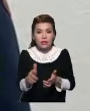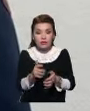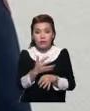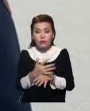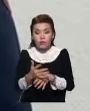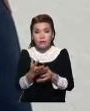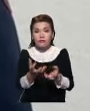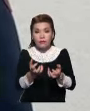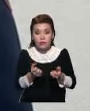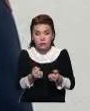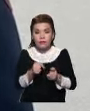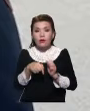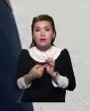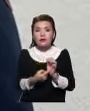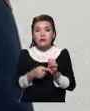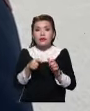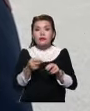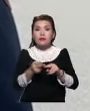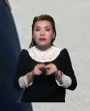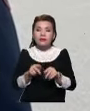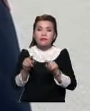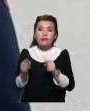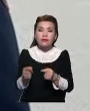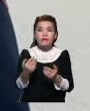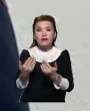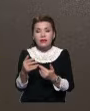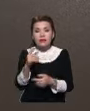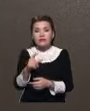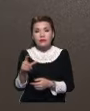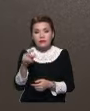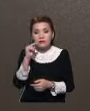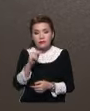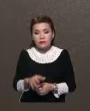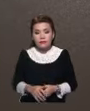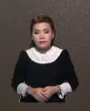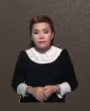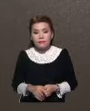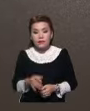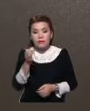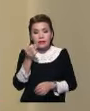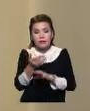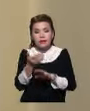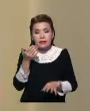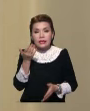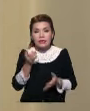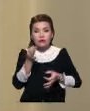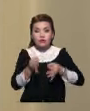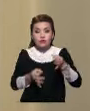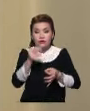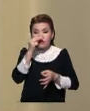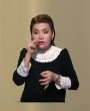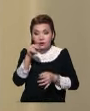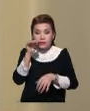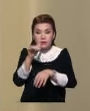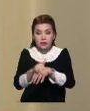будут результаты, встанет вопрос о санкционировании меры пресечения в отношении фигурантов дела. Напомню, если в суде докажут вину соседки